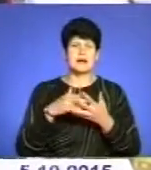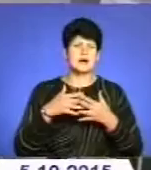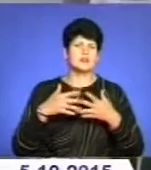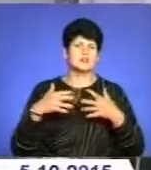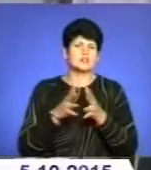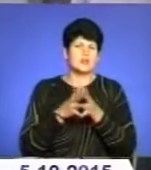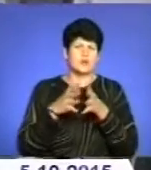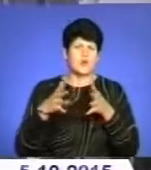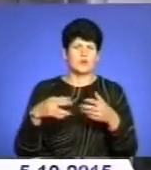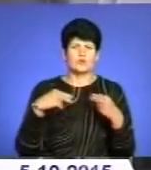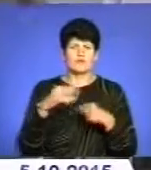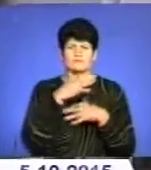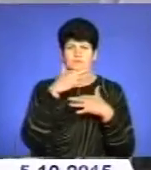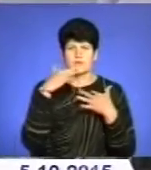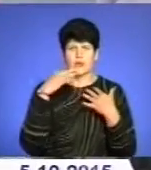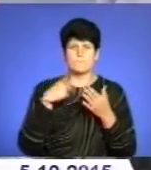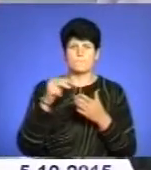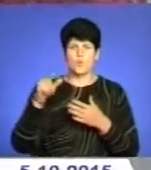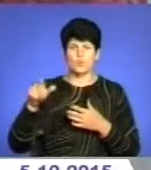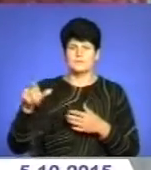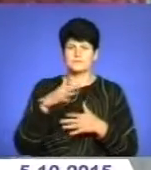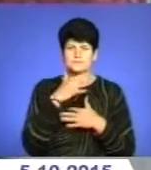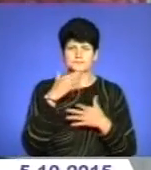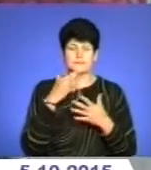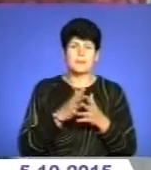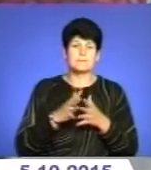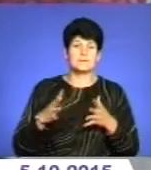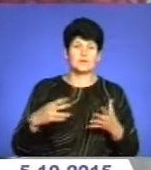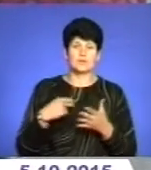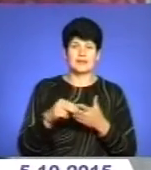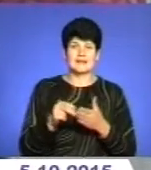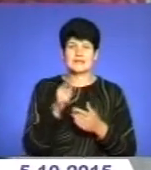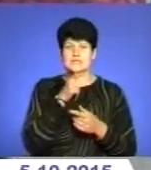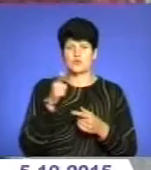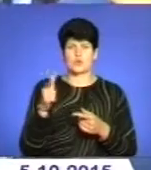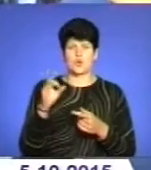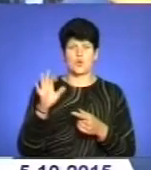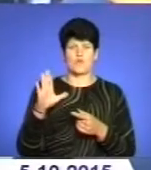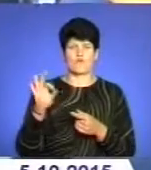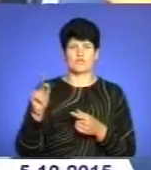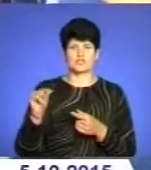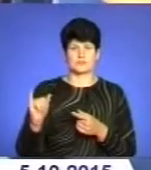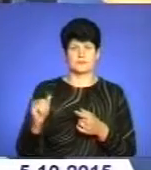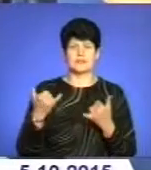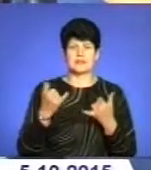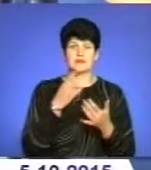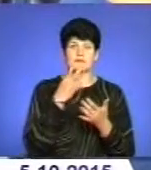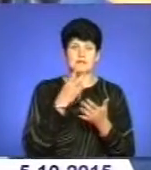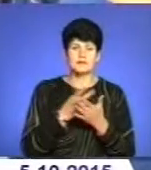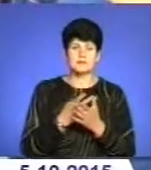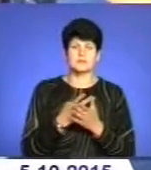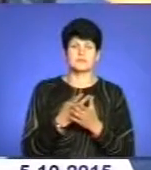широкий, товару вдосталь і покупців чимало. Найбільший попит на сезонні овочі. От зараз дивимося на городину.